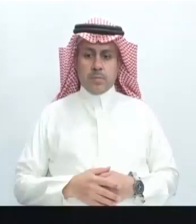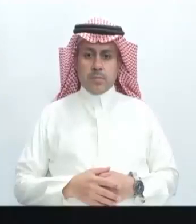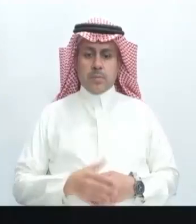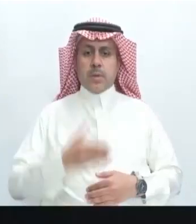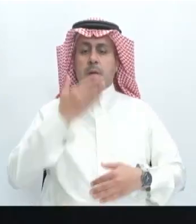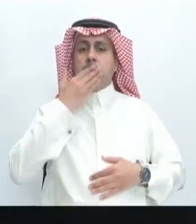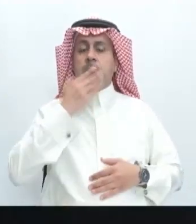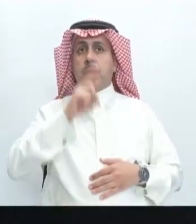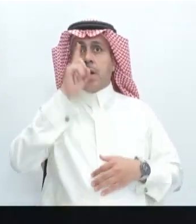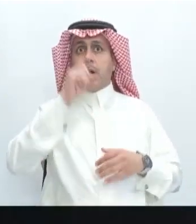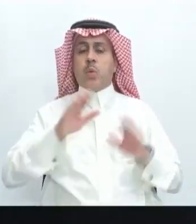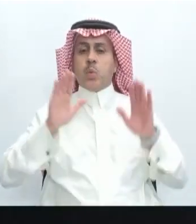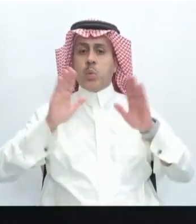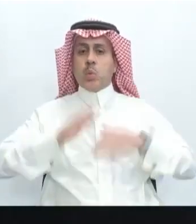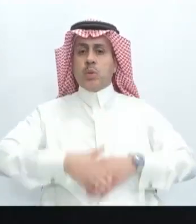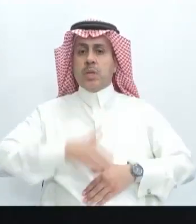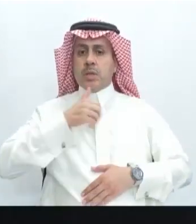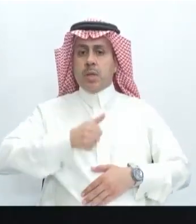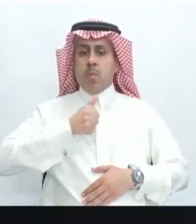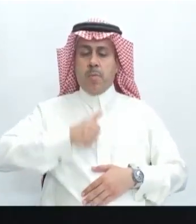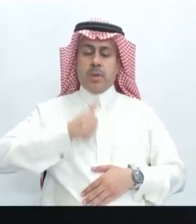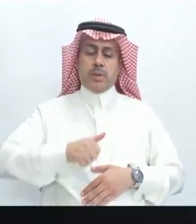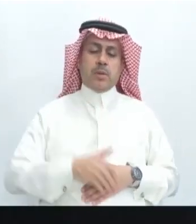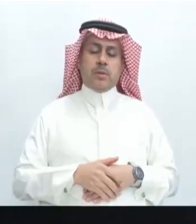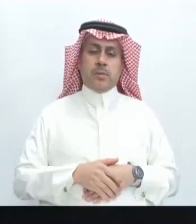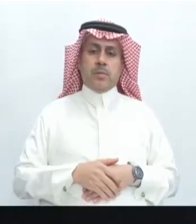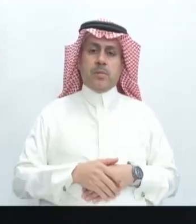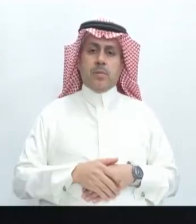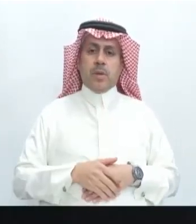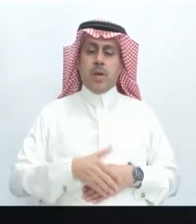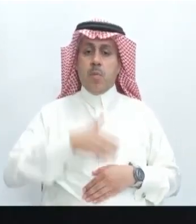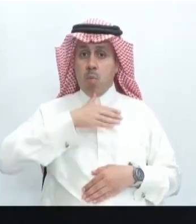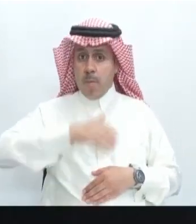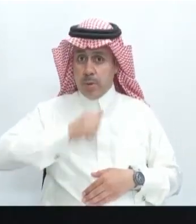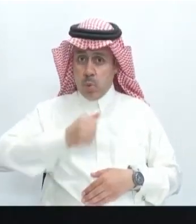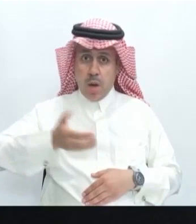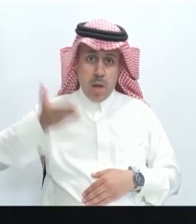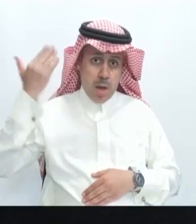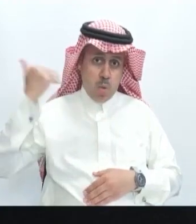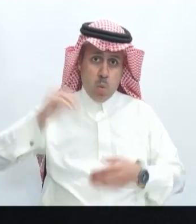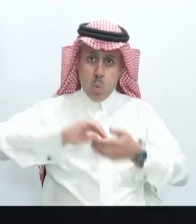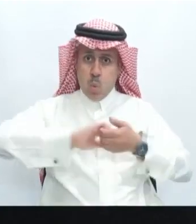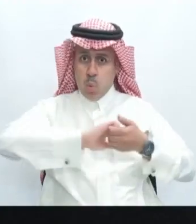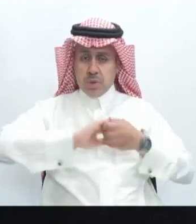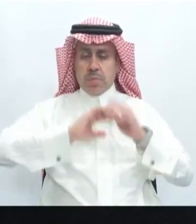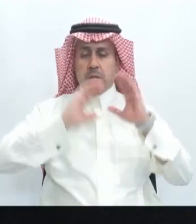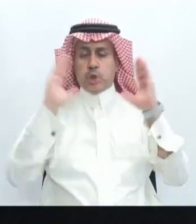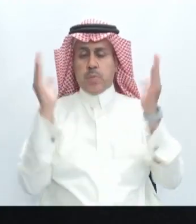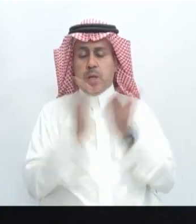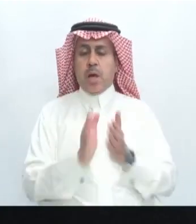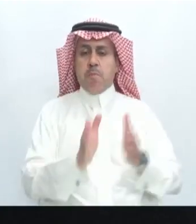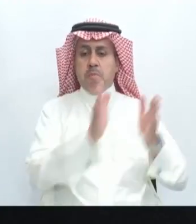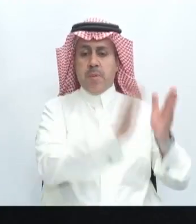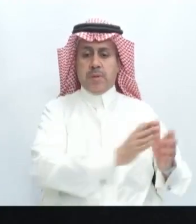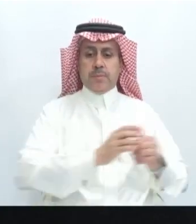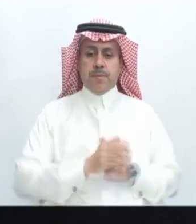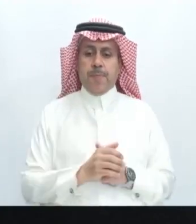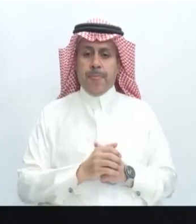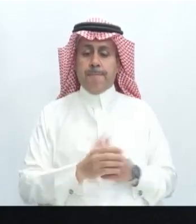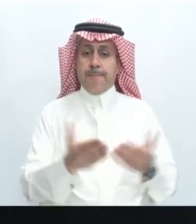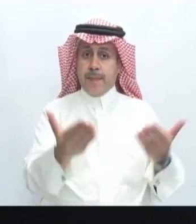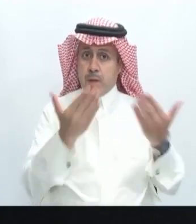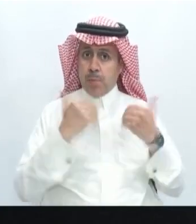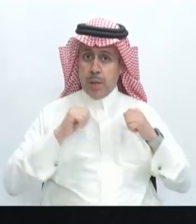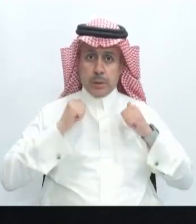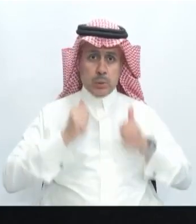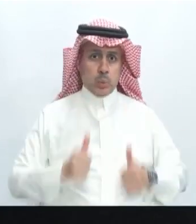الحمد لله والصلاه والسلام على اشرف الانبياء والمرسلين نبينا محمد واله وصحبه اجمعين اما بعد حياكم الله